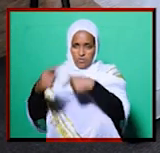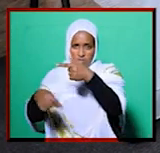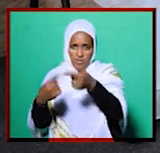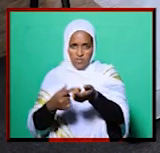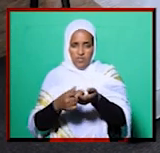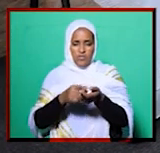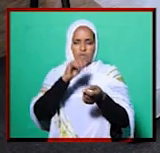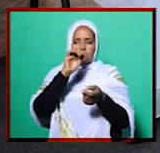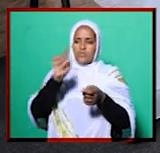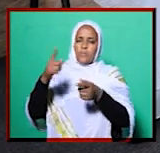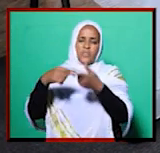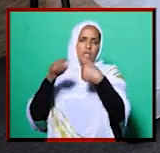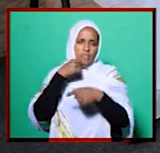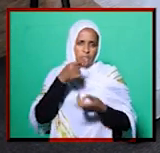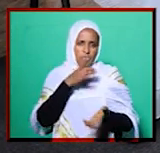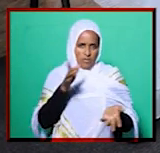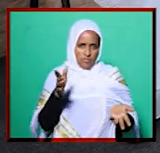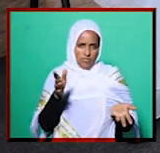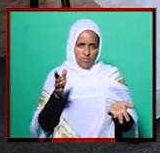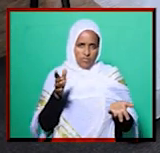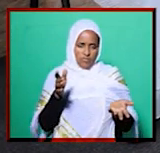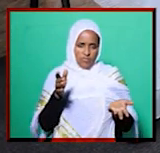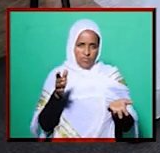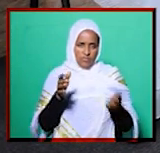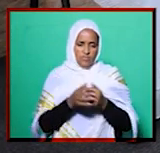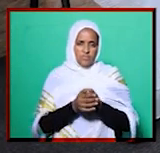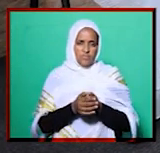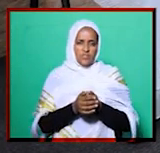ከዚህ ስትሄድ ከሸዋ መጣህ አትባልም።